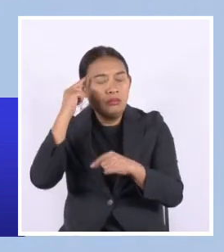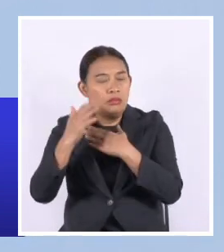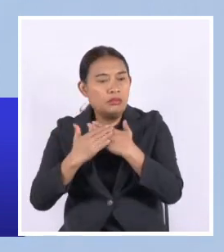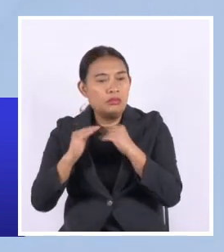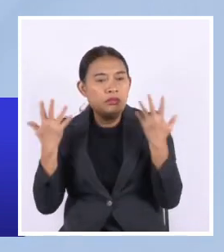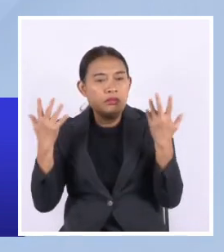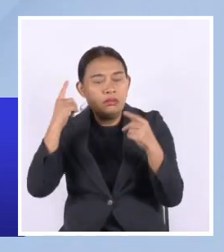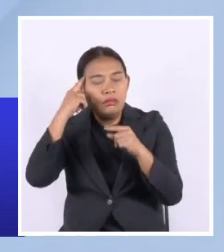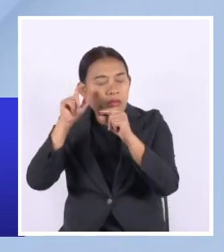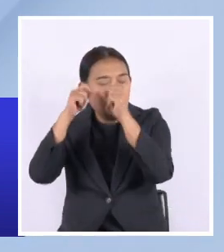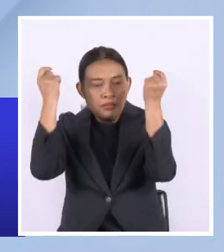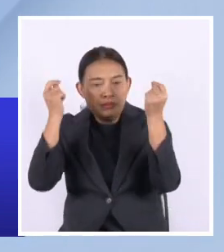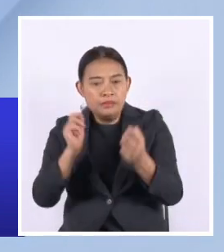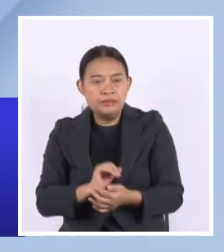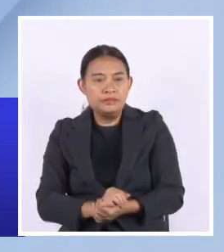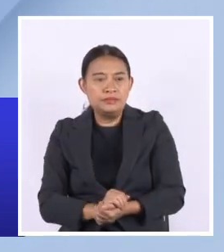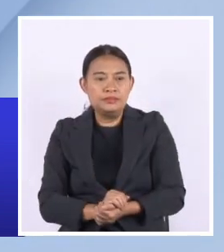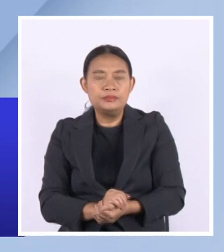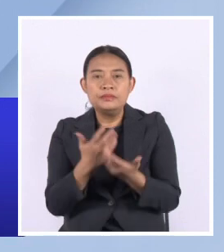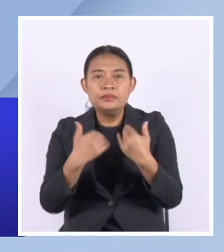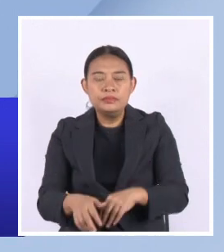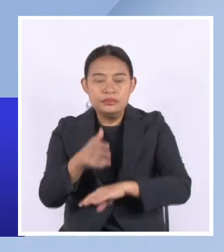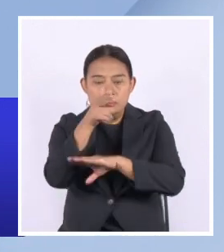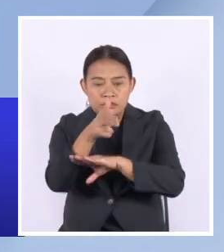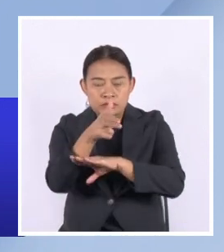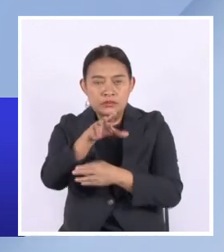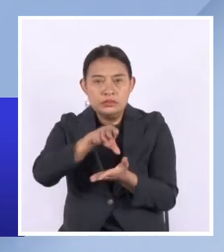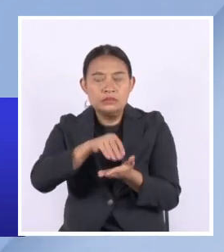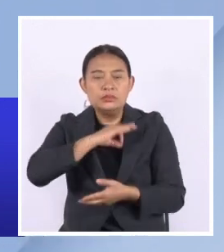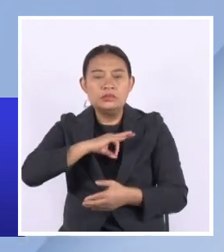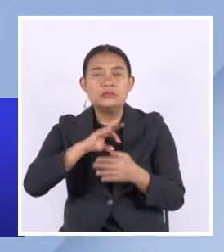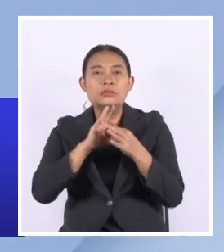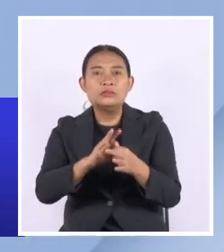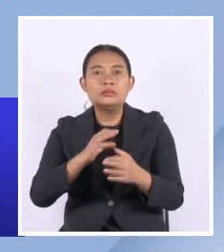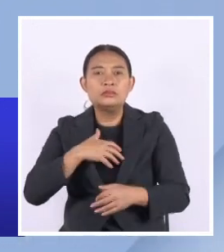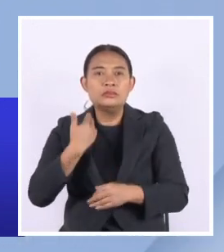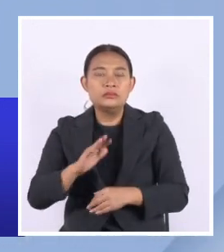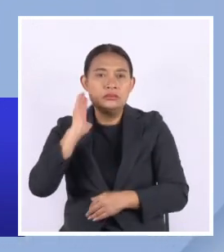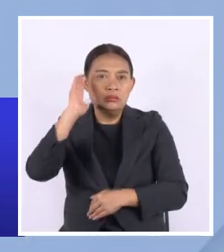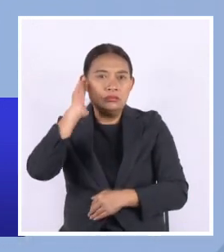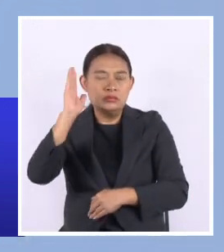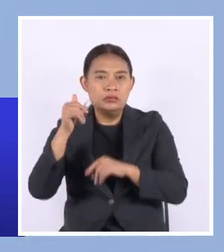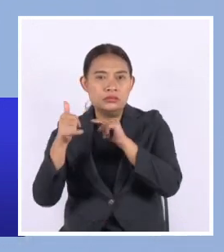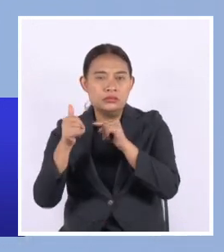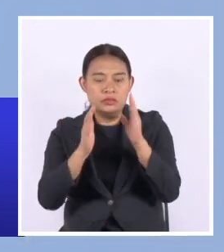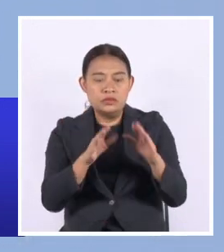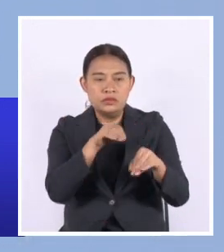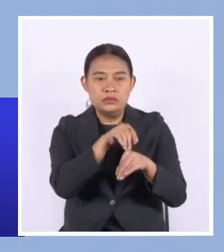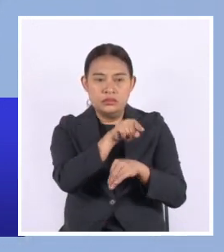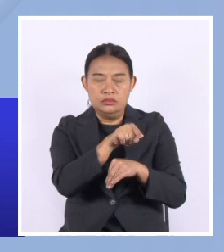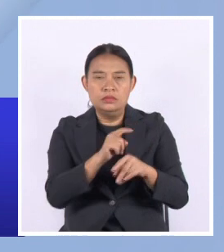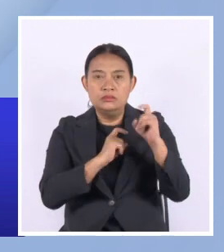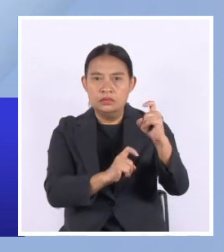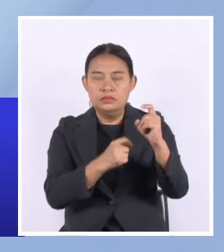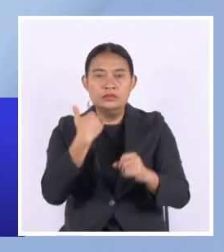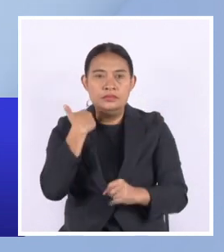ติไปเลยอะค่ะทีนี้เนี่ยนะคนที่เขาถ่ายคลิปเนี่ยเขากังวลกลัวว่าเดี๋ยวทั้งตัวชายคนนี้แล้วก็คนรอบข้างจะไม่ปลอดภั